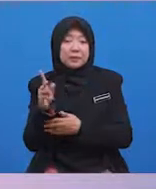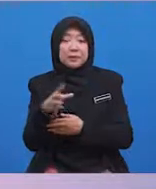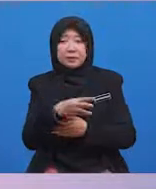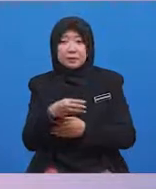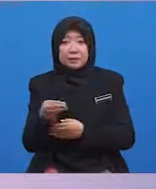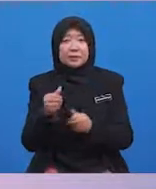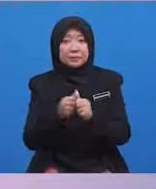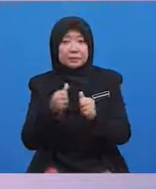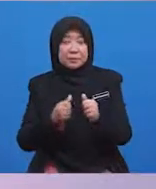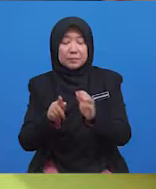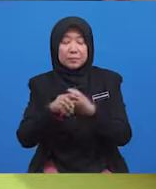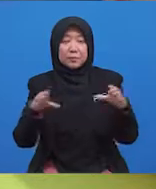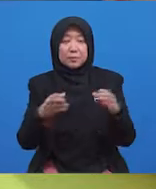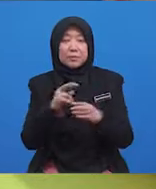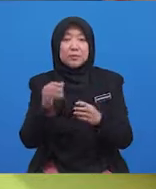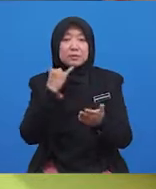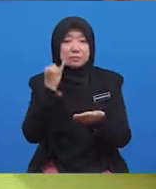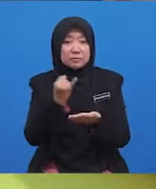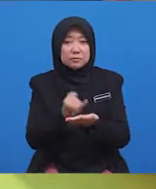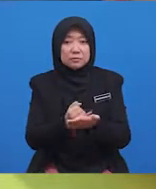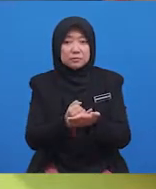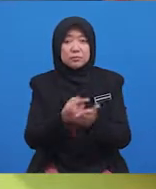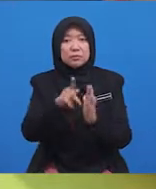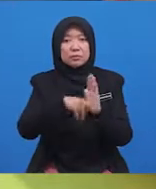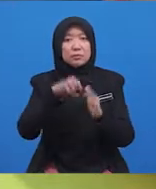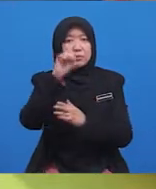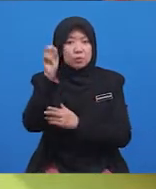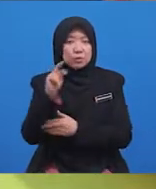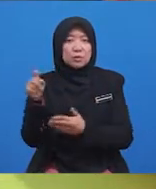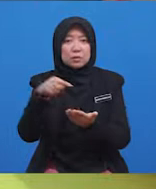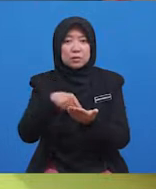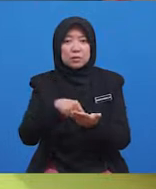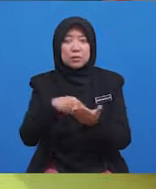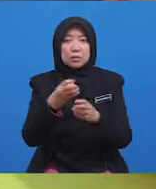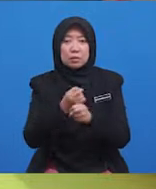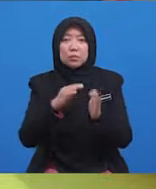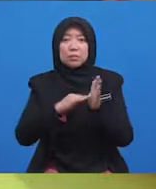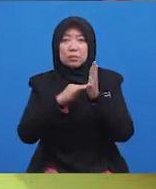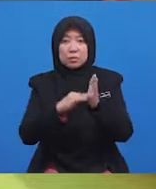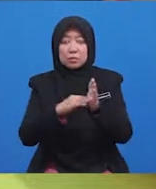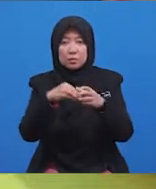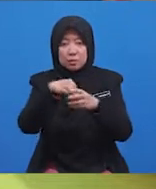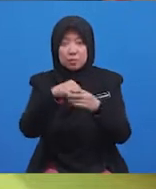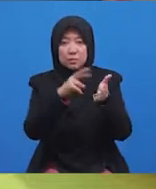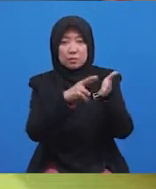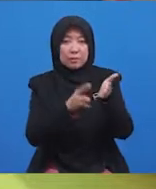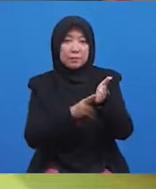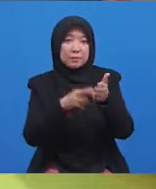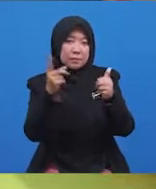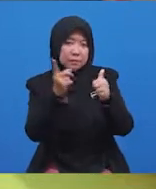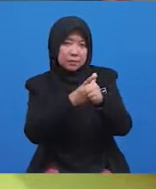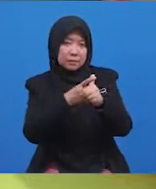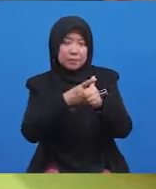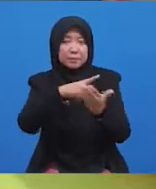perbuatan jahat. Persoalan ini dapat dibuktikan pada rangkap pertama pantun.